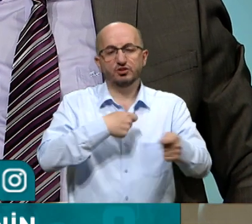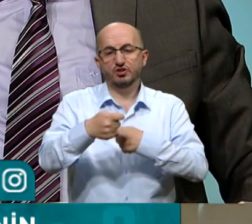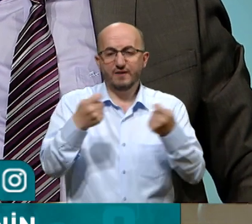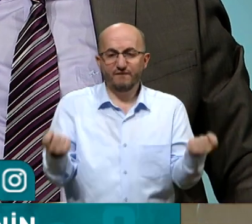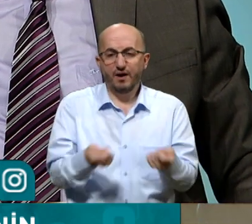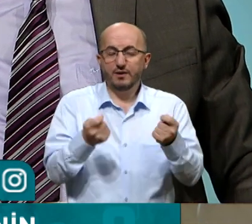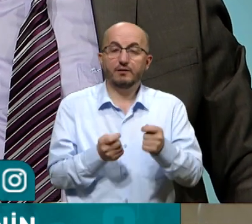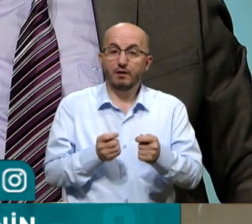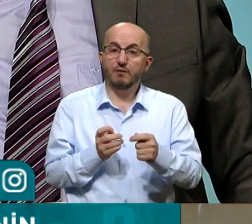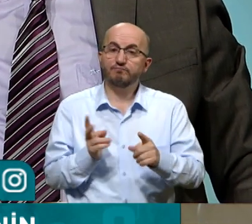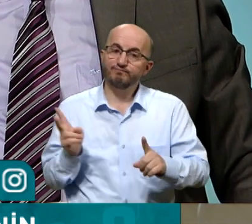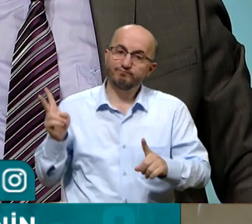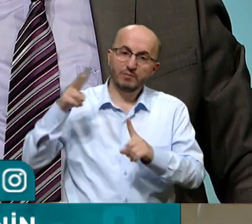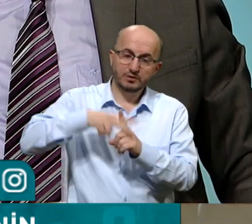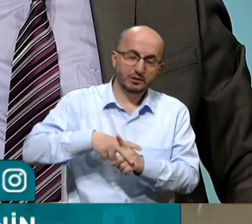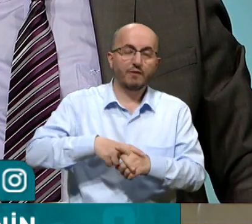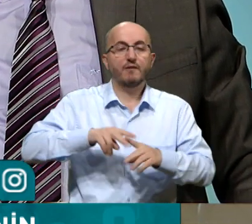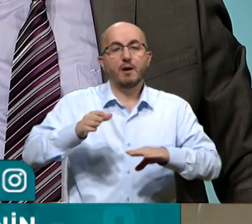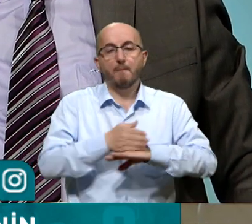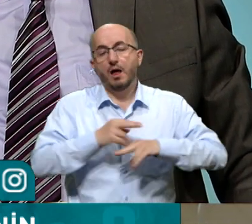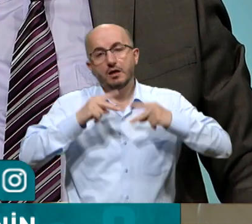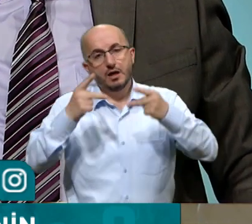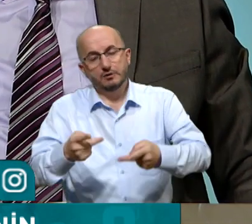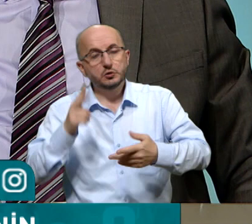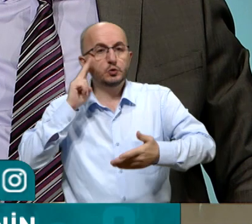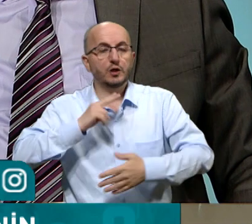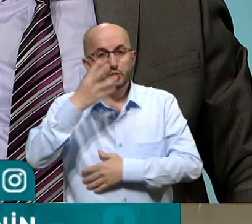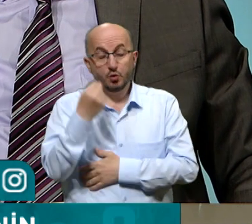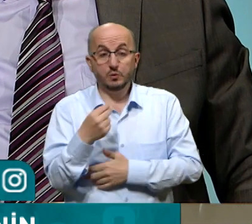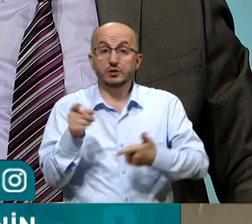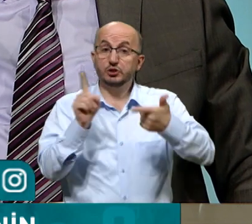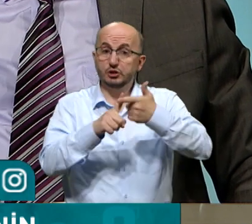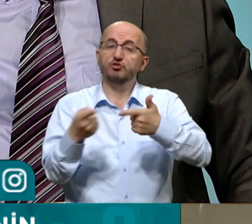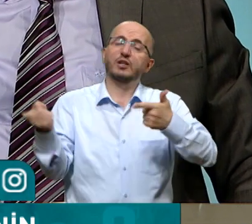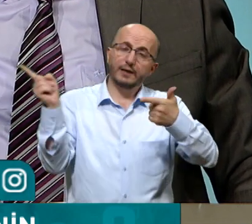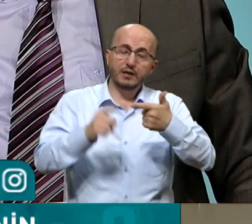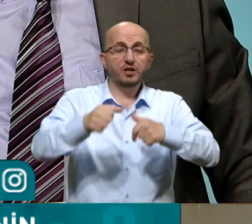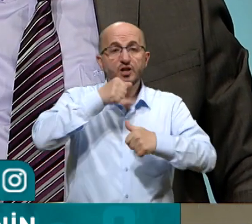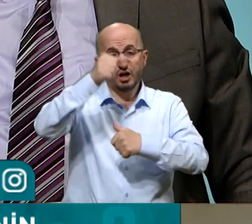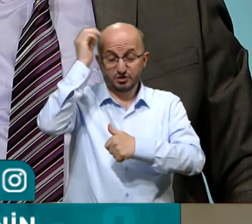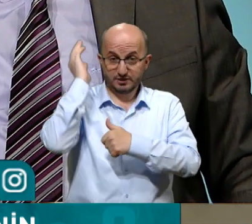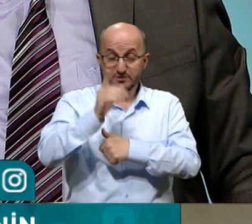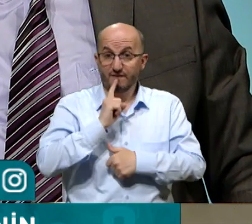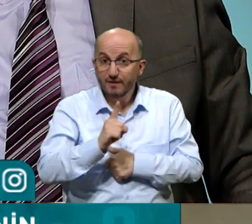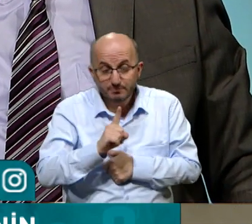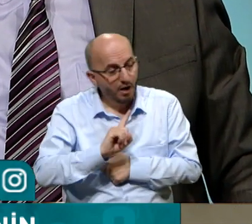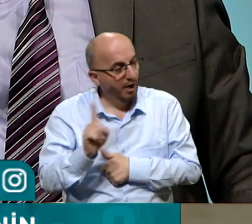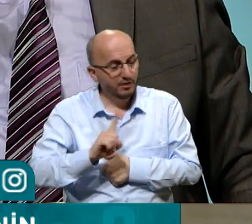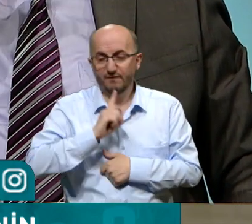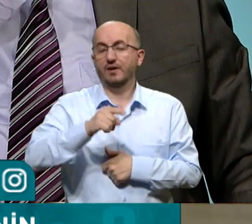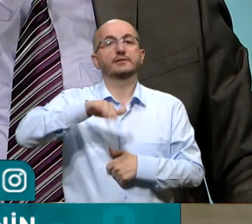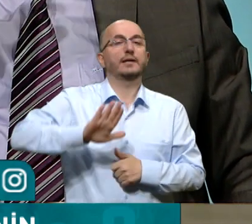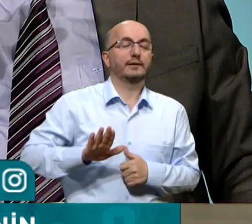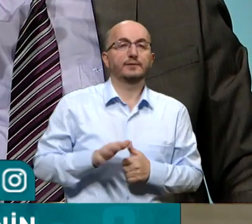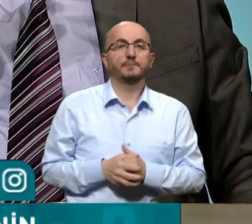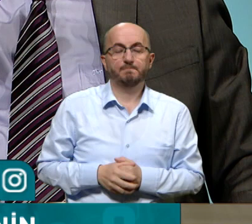faaliyeti atıldı veya miras Geldi Rengin oldu ikinci kez Hac yapması farz mı hayır farz değil Niye